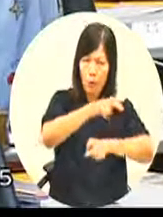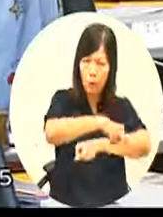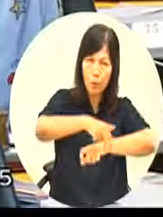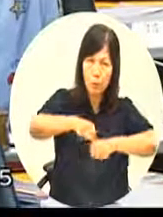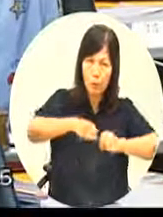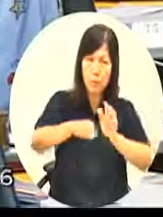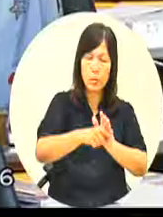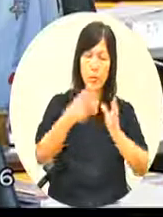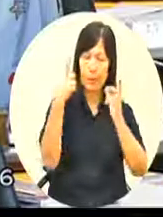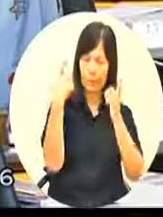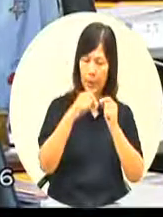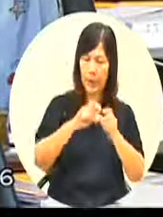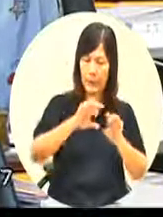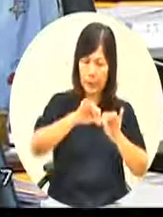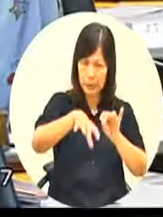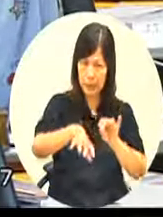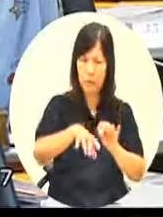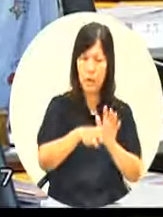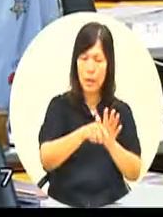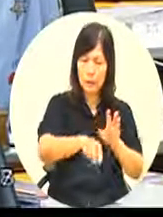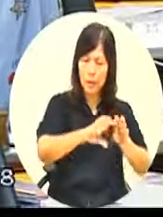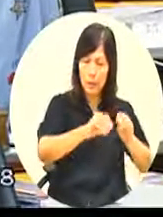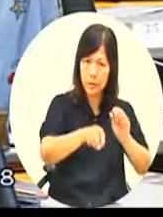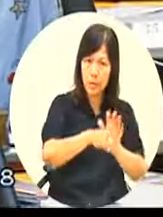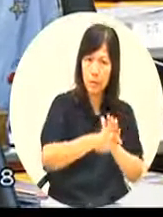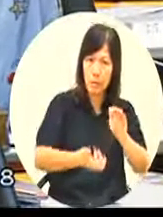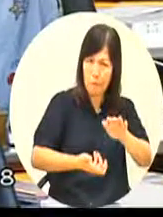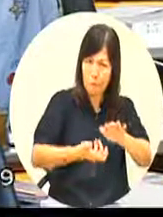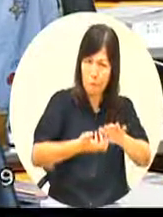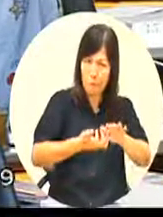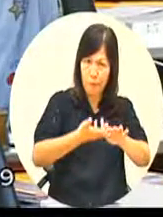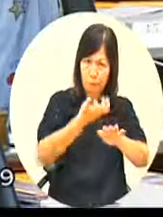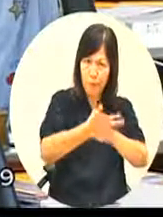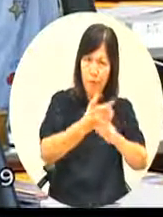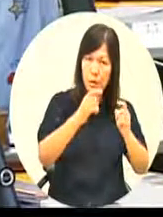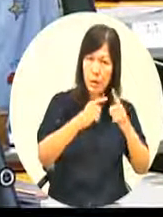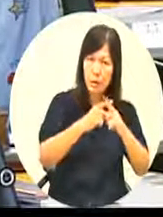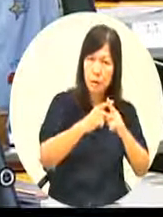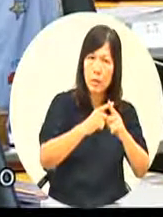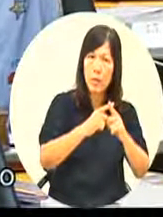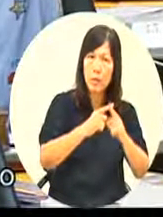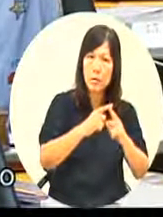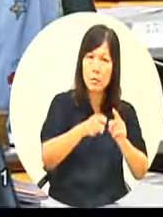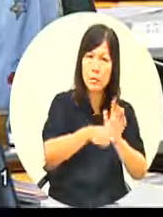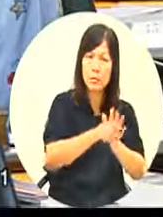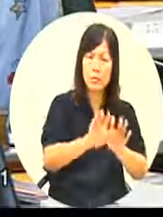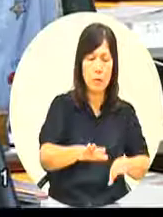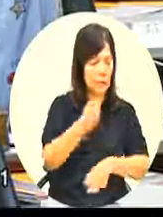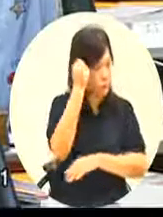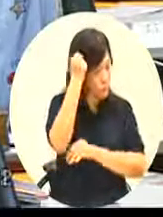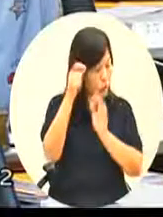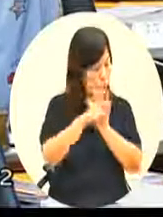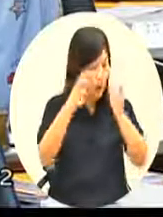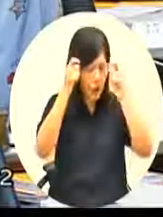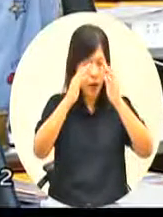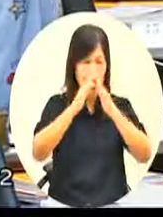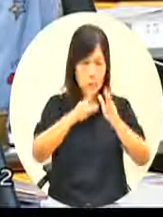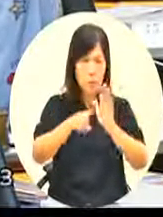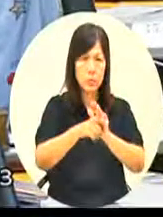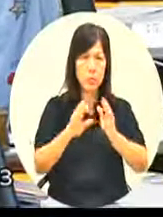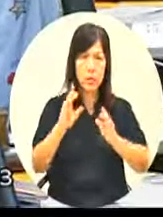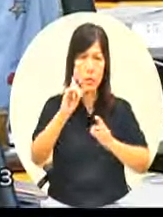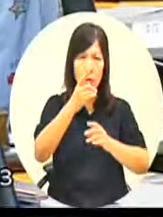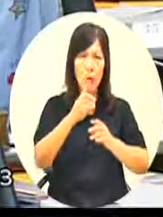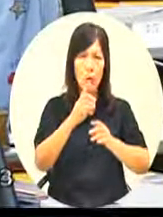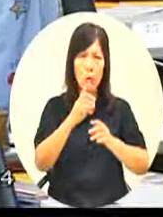底位地，那么这个土地的付出的这个所有人是现在居住在高雄市龙水里美